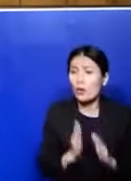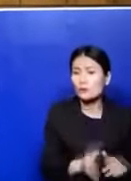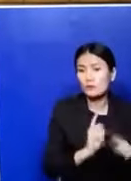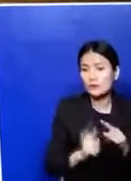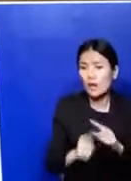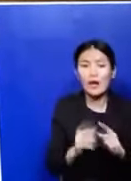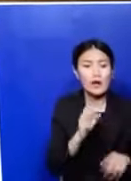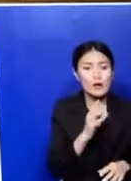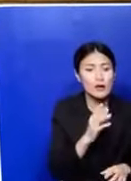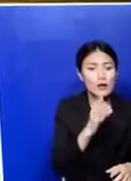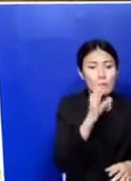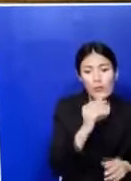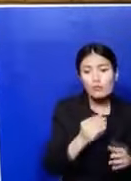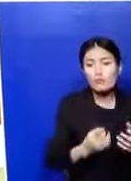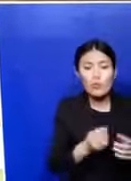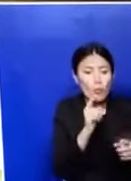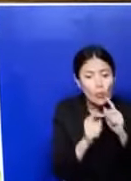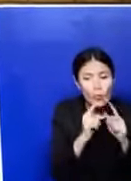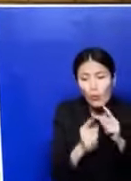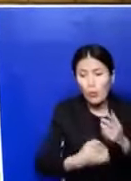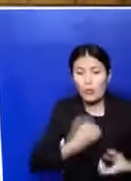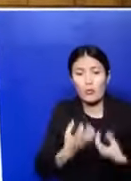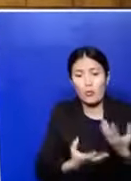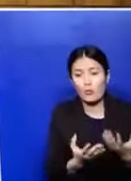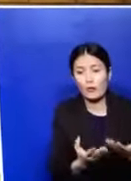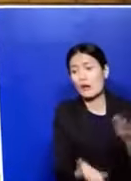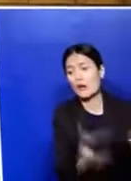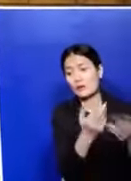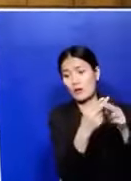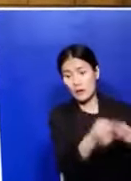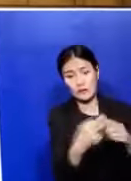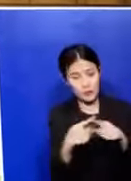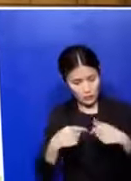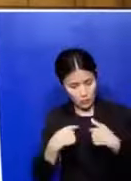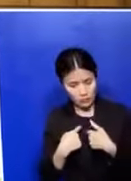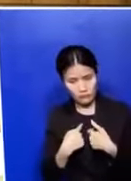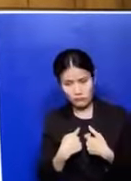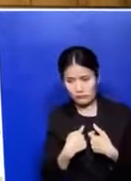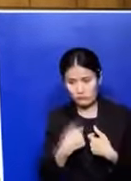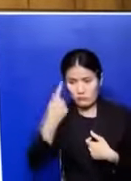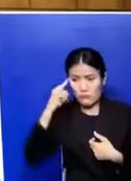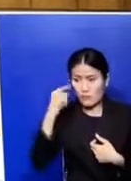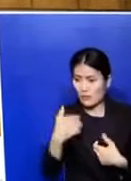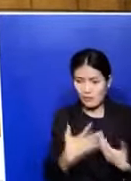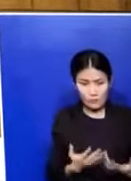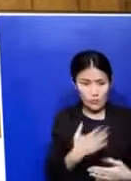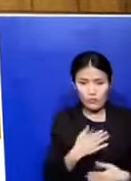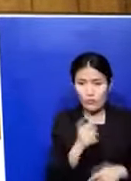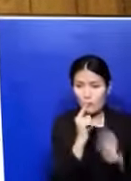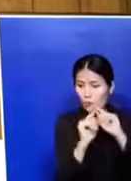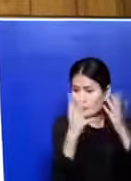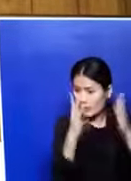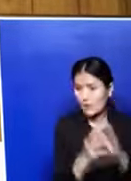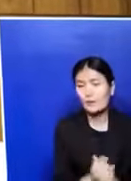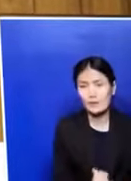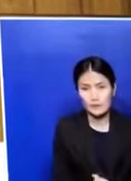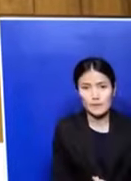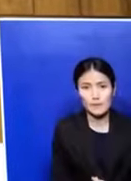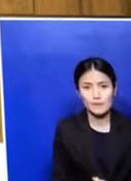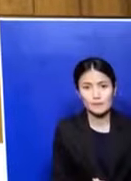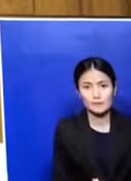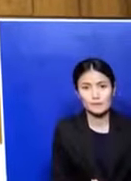วนทูลความกันนะหาข้อเท็จจริงกันไปนะก็ไปนอกสภาเนี่ยนะก็จะได้ชี้แจงได้นะครับเรื่